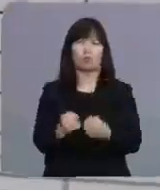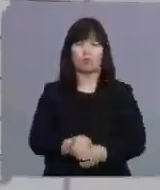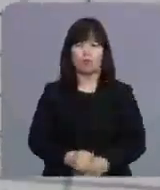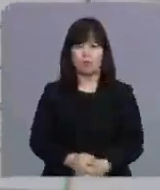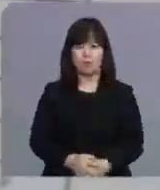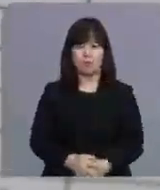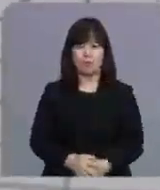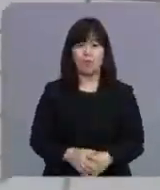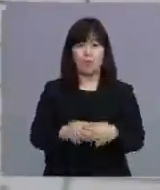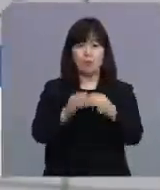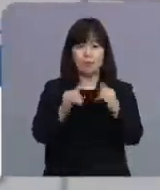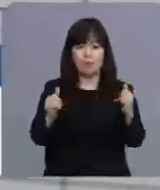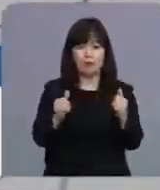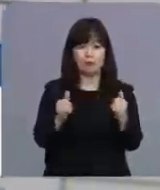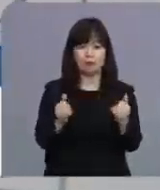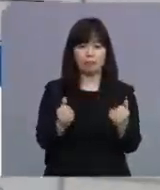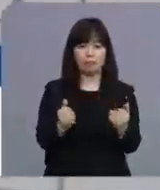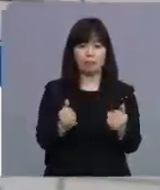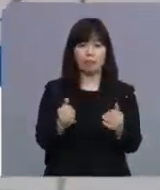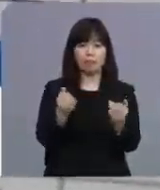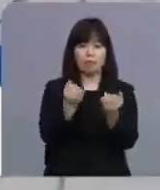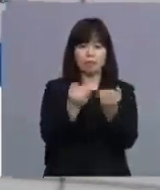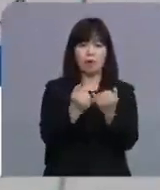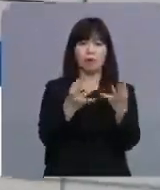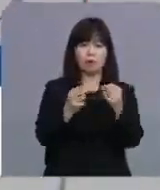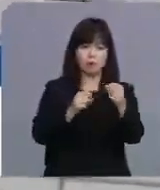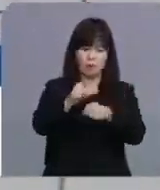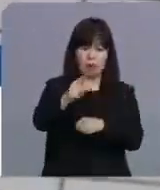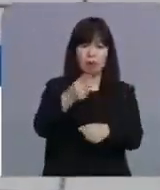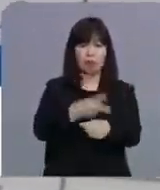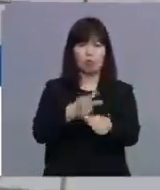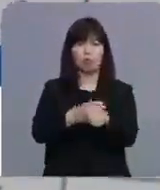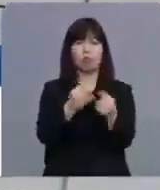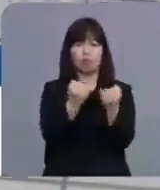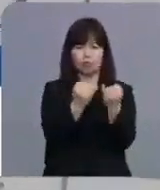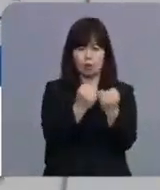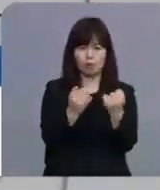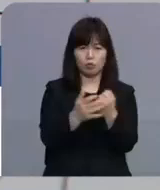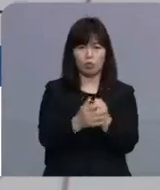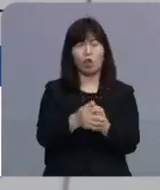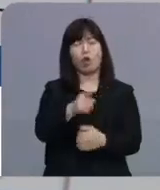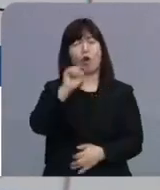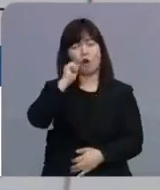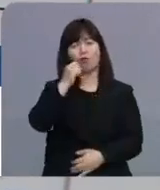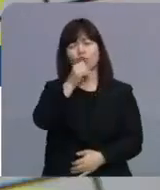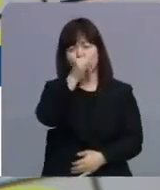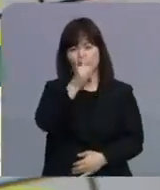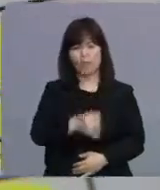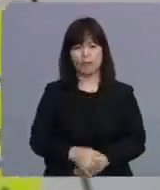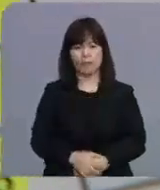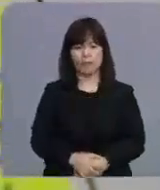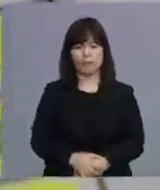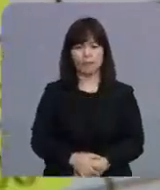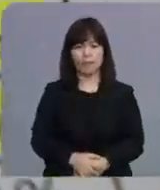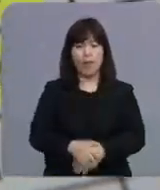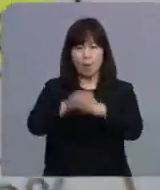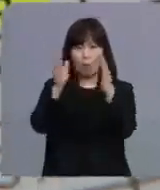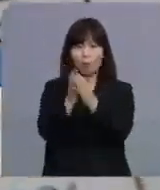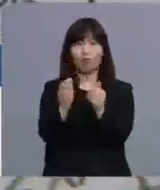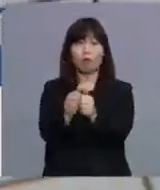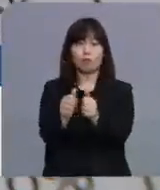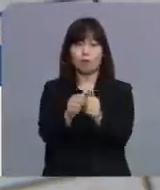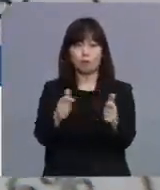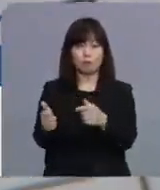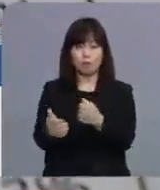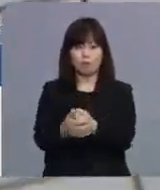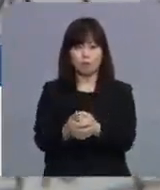af2 여성이 가보니까 변수로 내리다 그리시고 뼈 아요 뭐 팀이에요 봉강 뭐